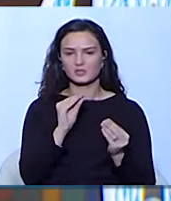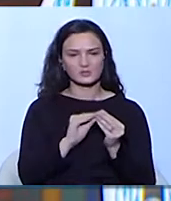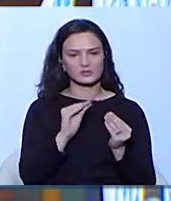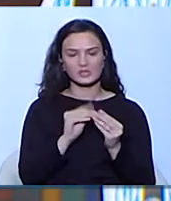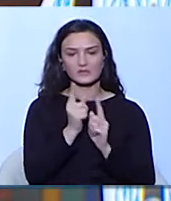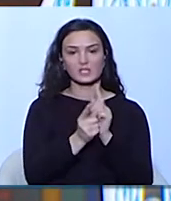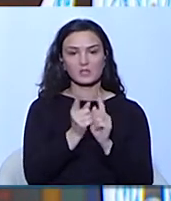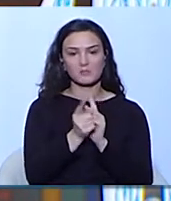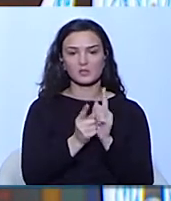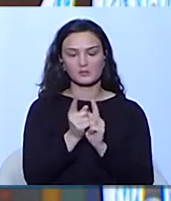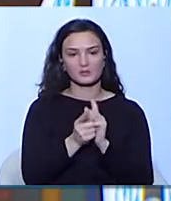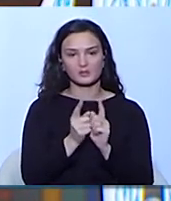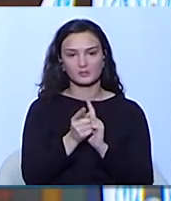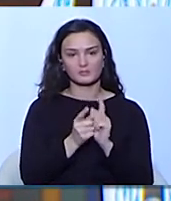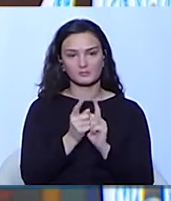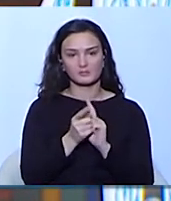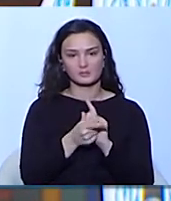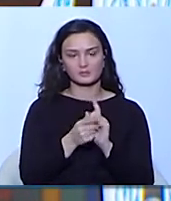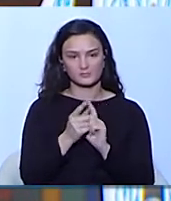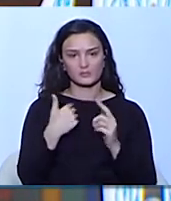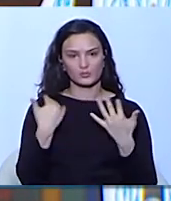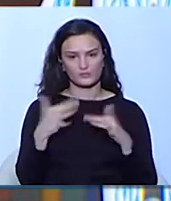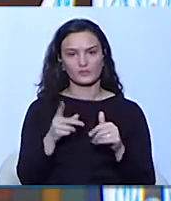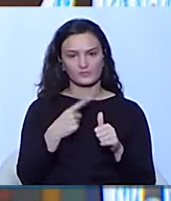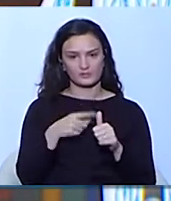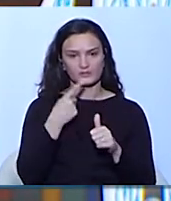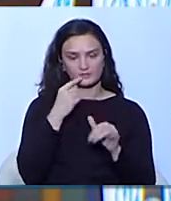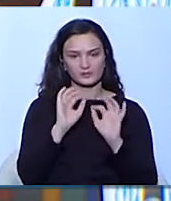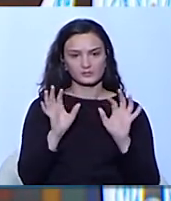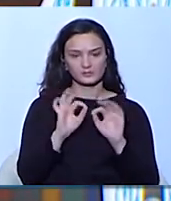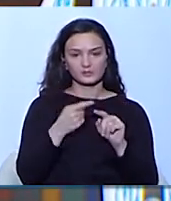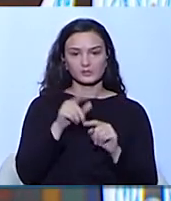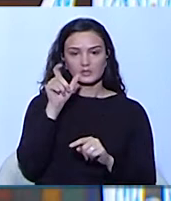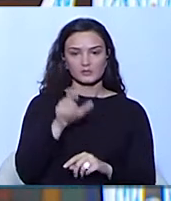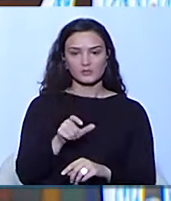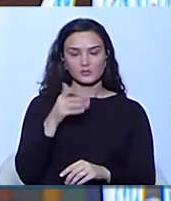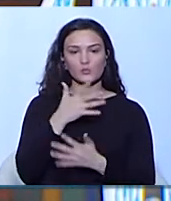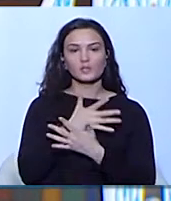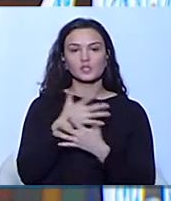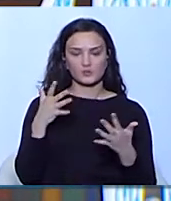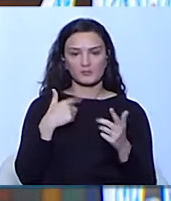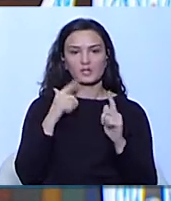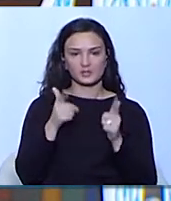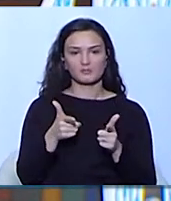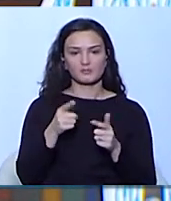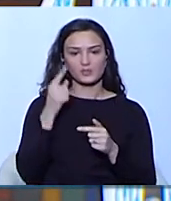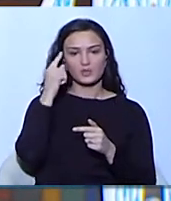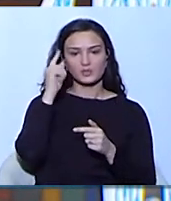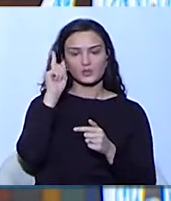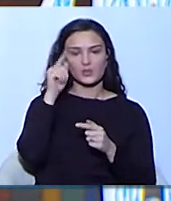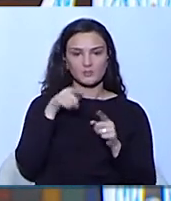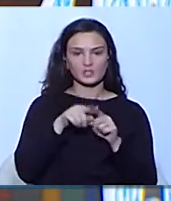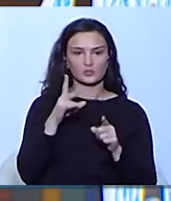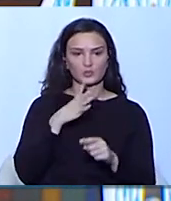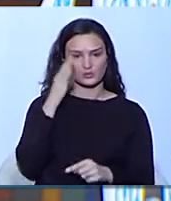რიგი სულილებები და ნიშნები, რაც მე უკვე დავასახელე, ადამიანებს უმეტესობას და ამაში გეთანხმებით გონიათ, რომ ეს ესე